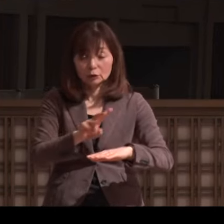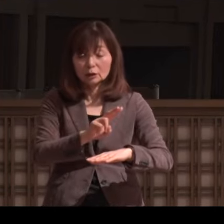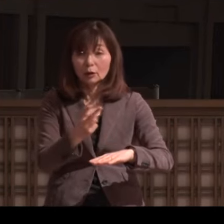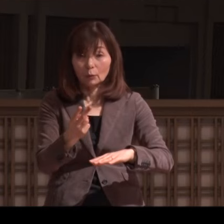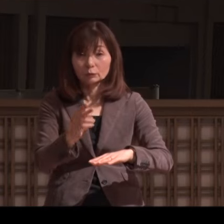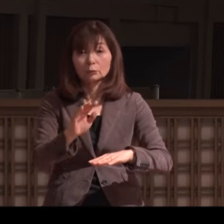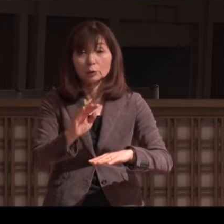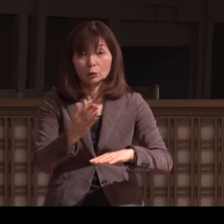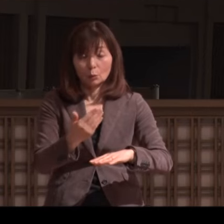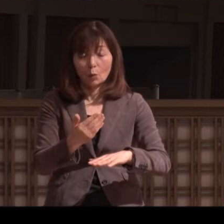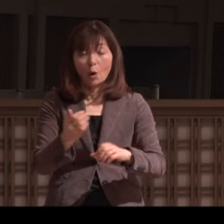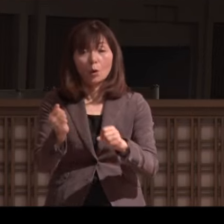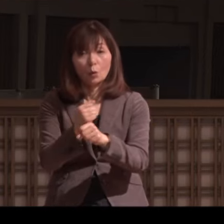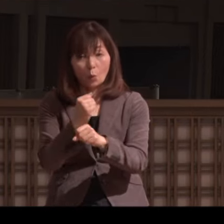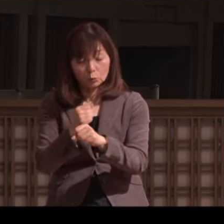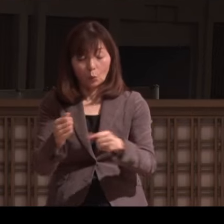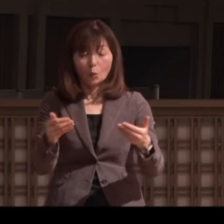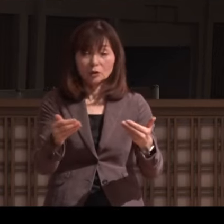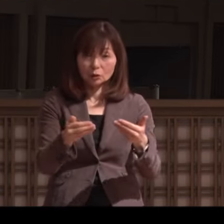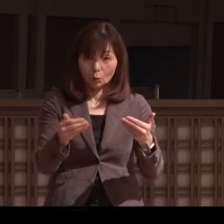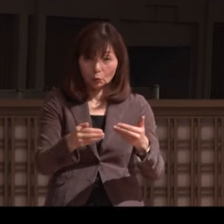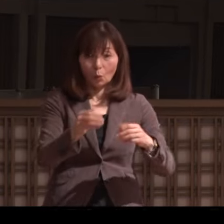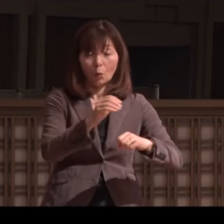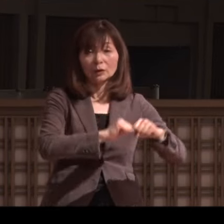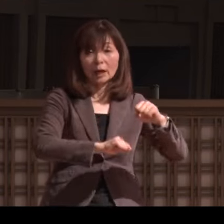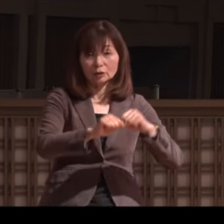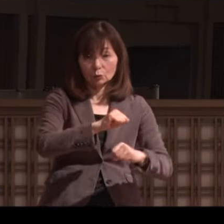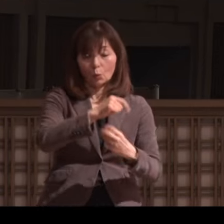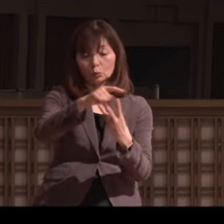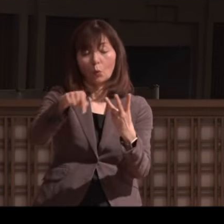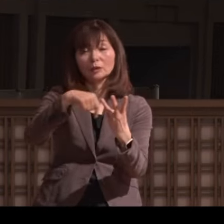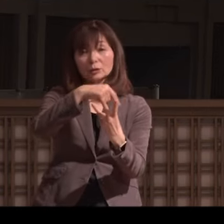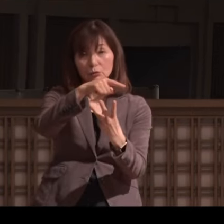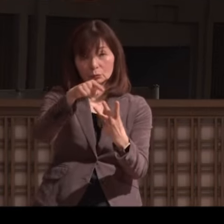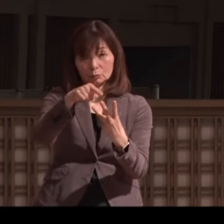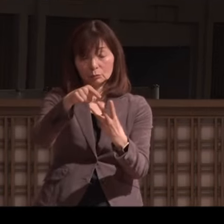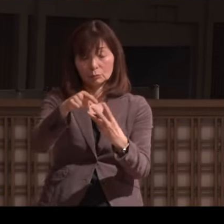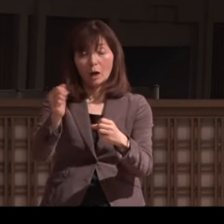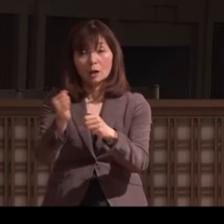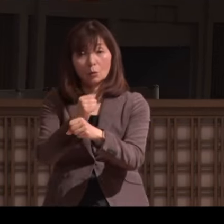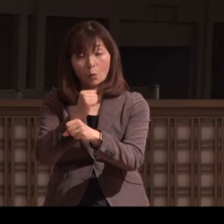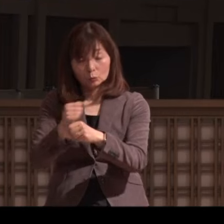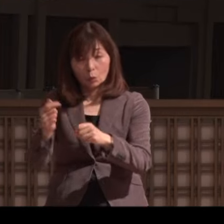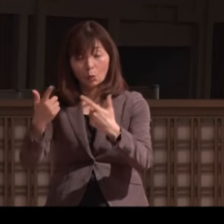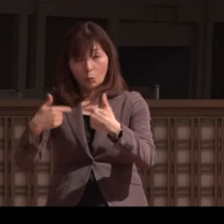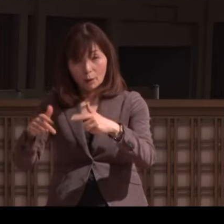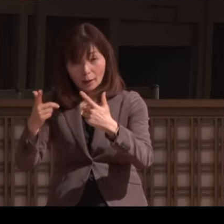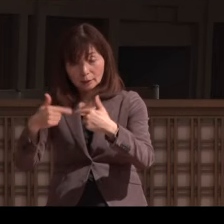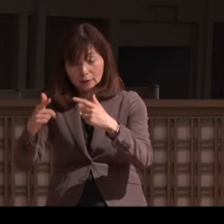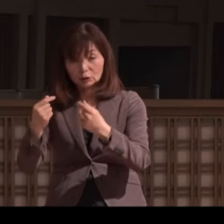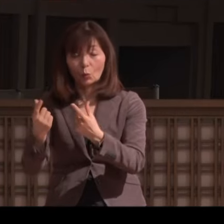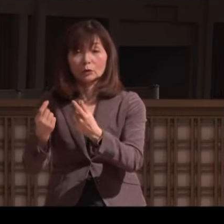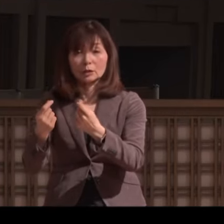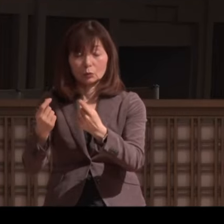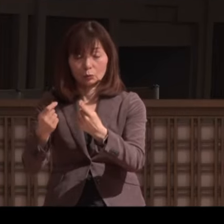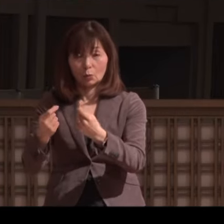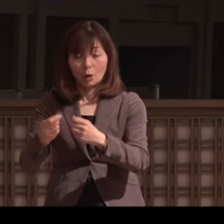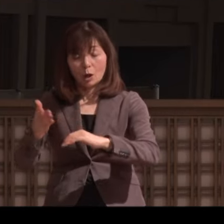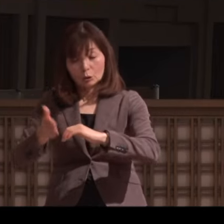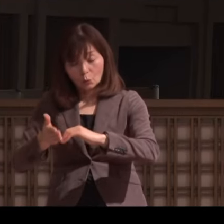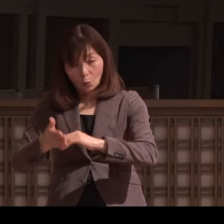知られているもので言うと労働仕事活動なんですで労働は毎日同じことをやります料理選択これ毎日